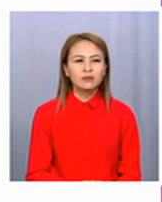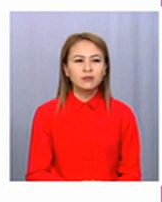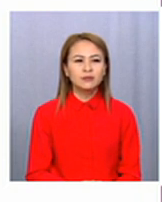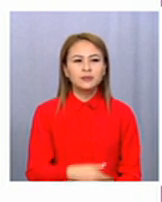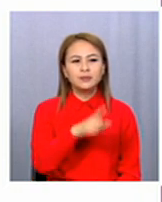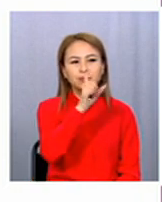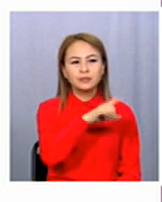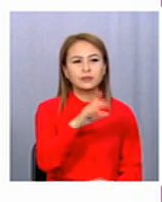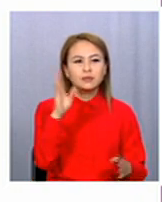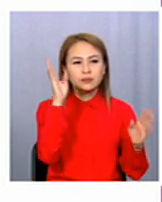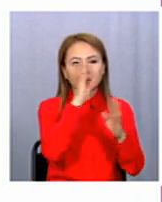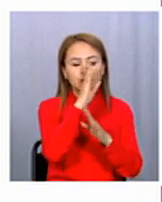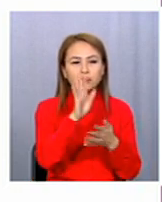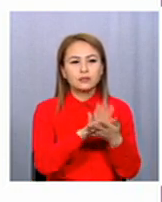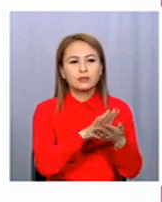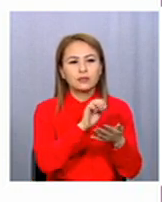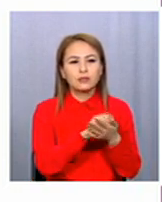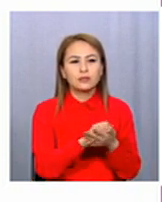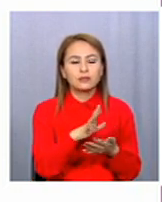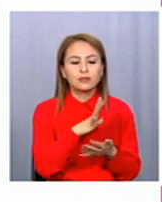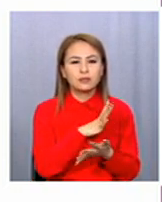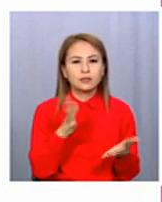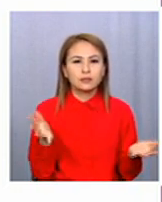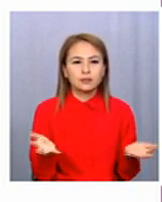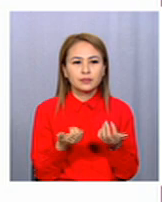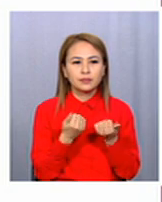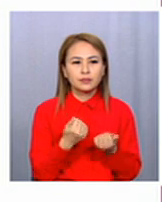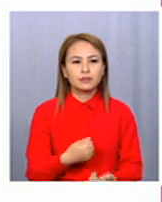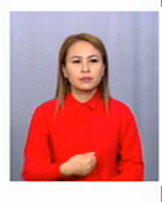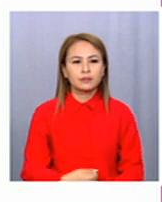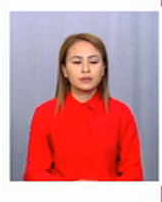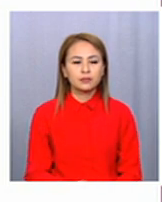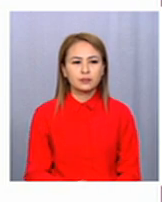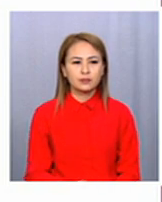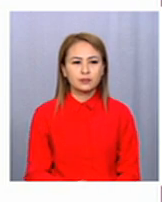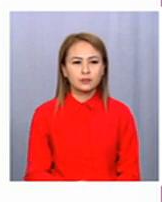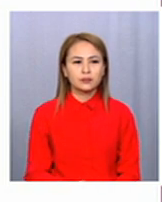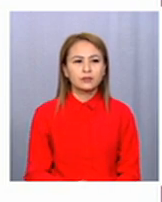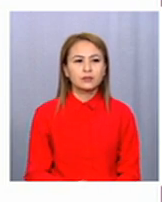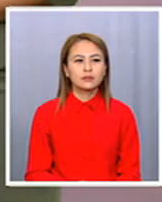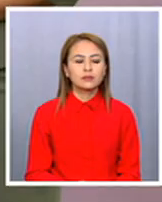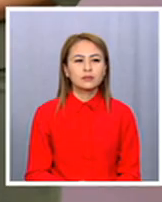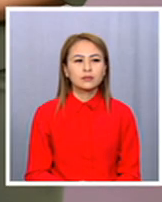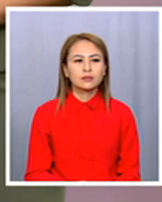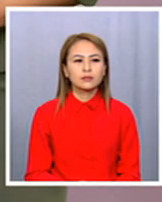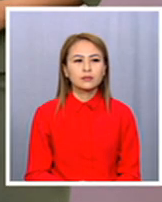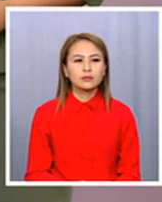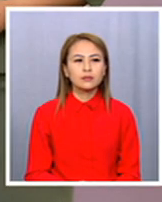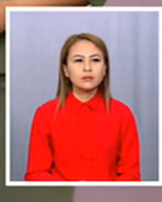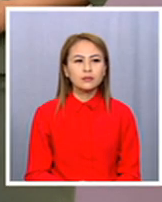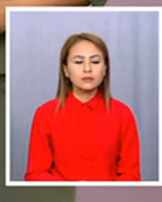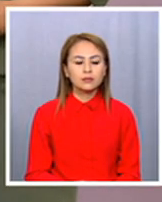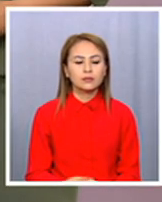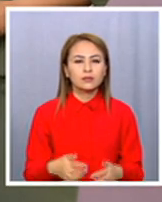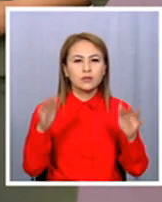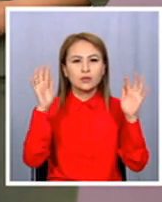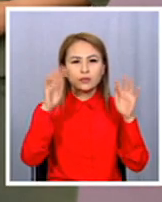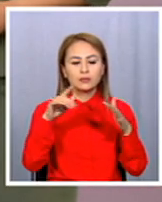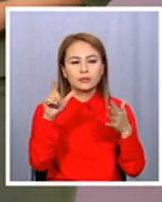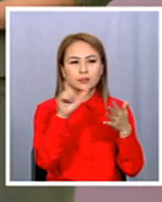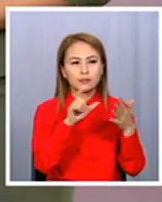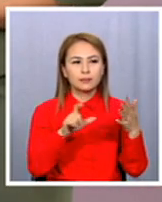Жұртты табиғат апатынан аман алып қалған екен. Ендеше, жаңбыр өлеңін бірге